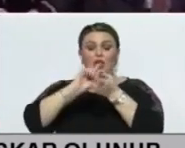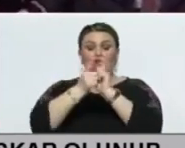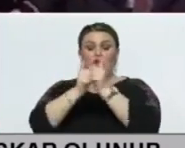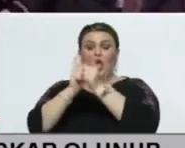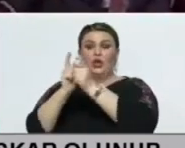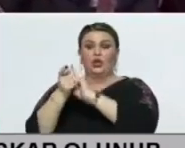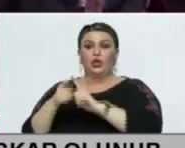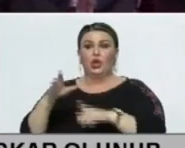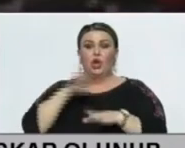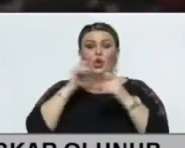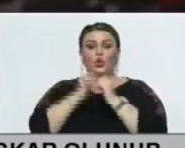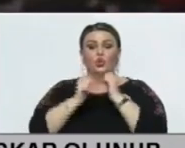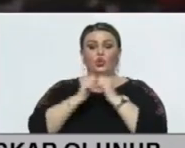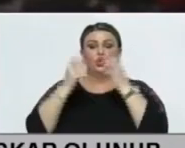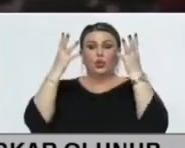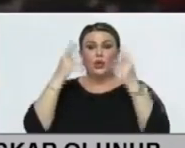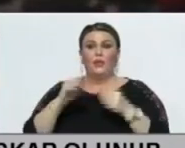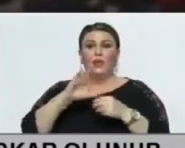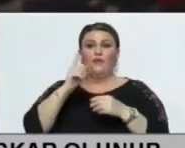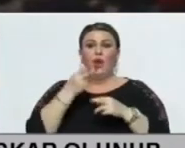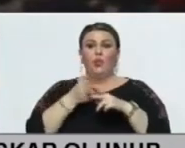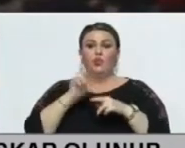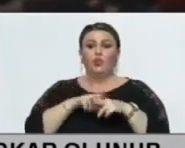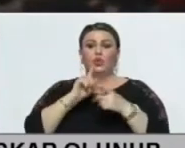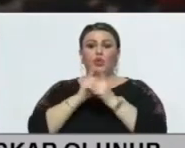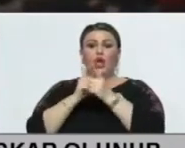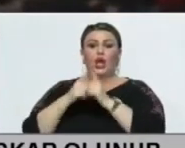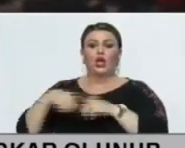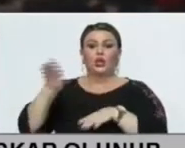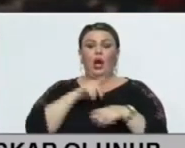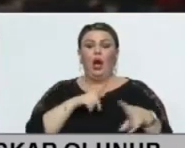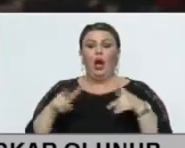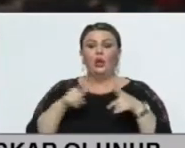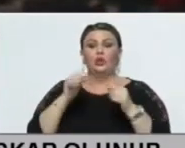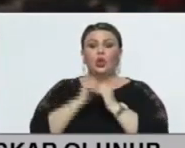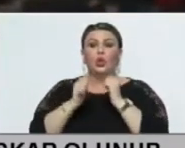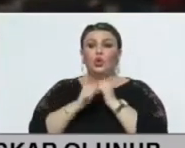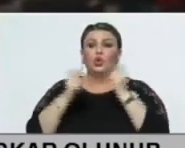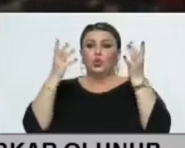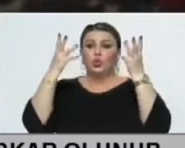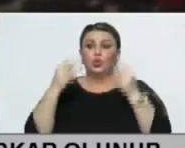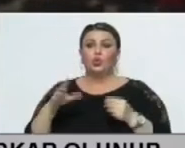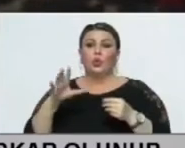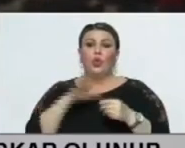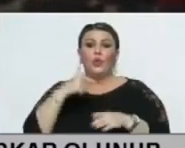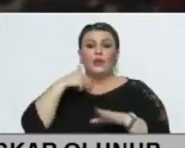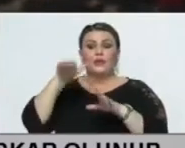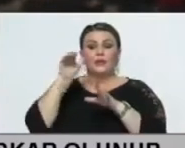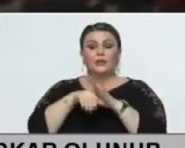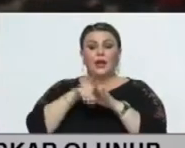edilməsi gündəmdədir və bu dəyişikliklər hazırda gündəmə çıxarılıb və səs